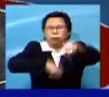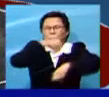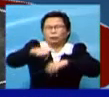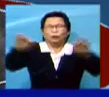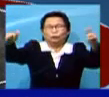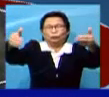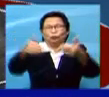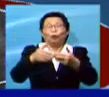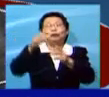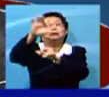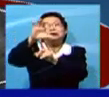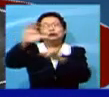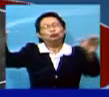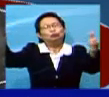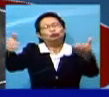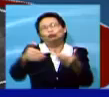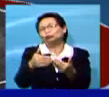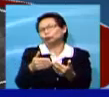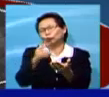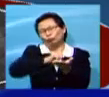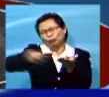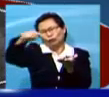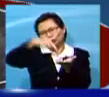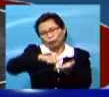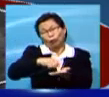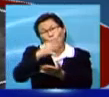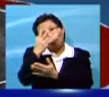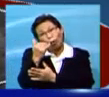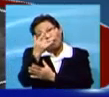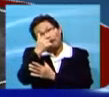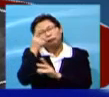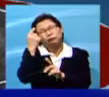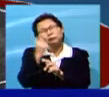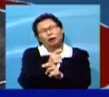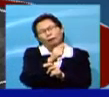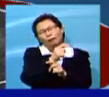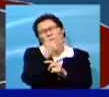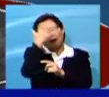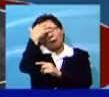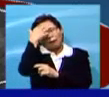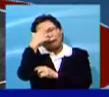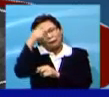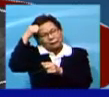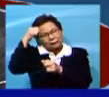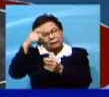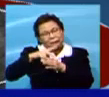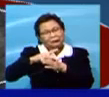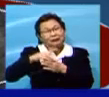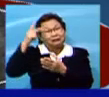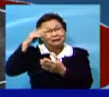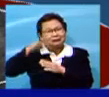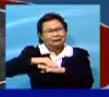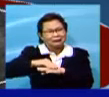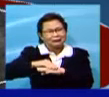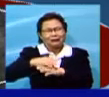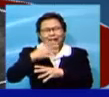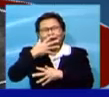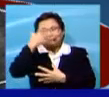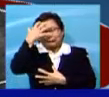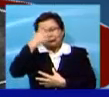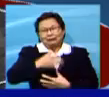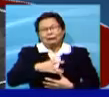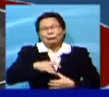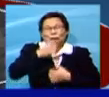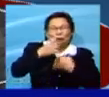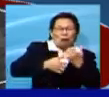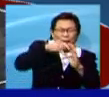sepenuhnya dari sebarang kejohanan minggu ini. Ia tentunya meninggalkan kesan emosi yang mendalam, terutama bagi mereka yang membangun